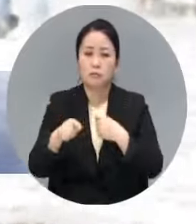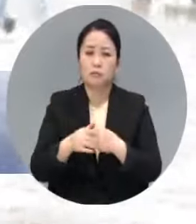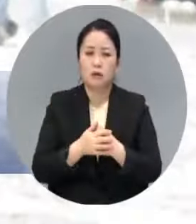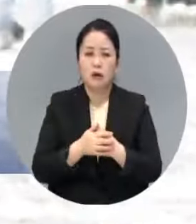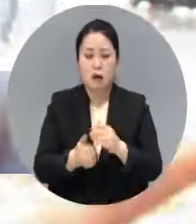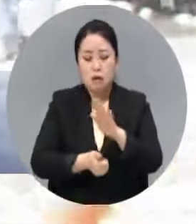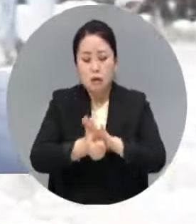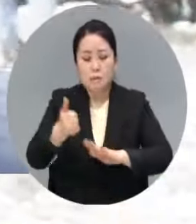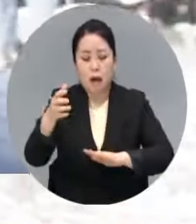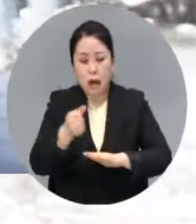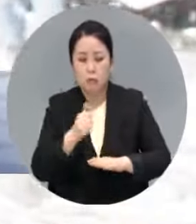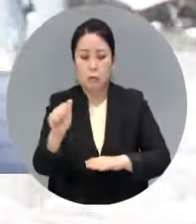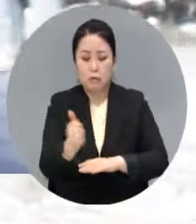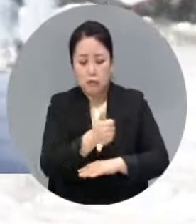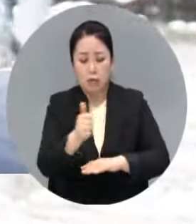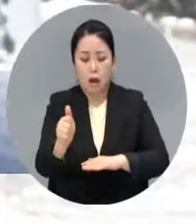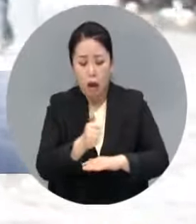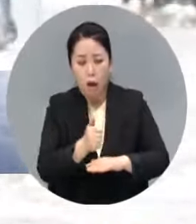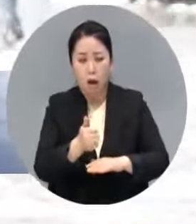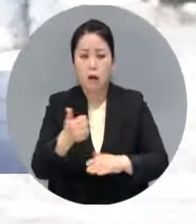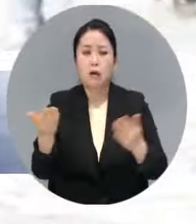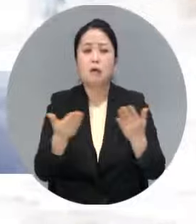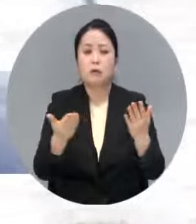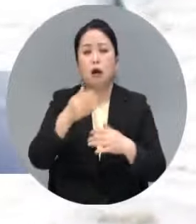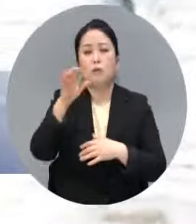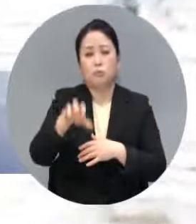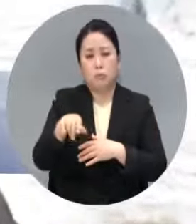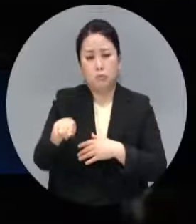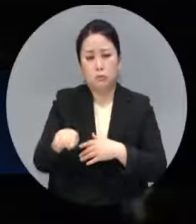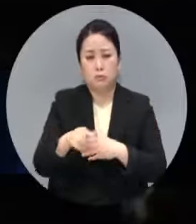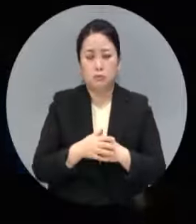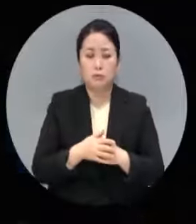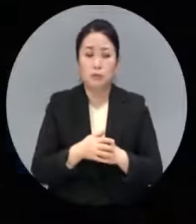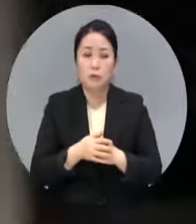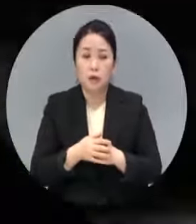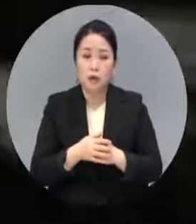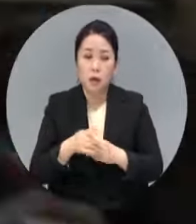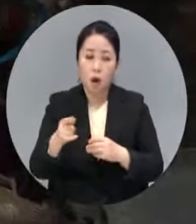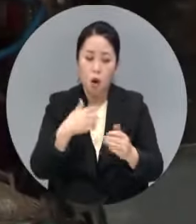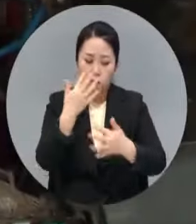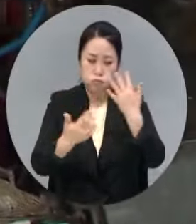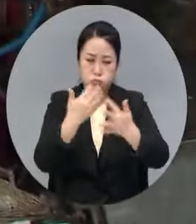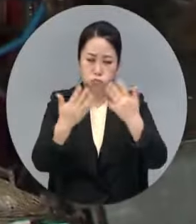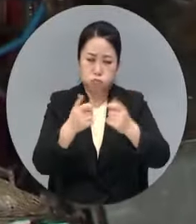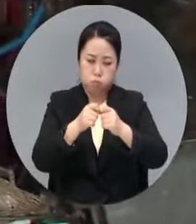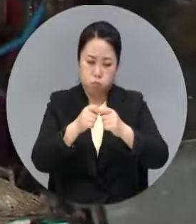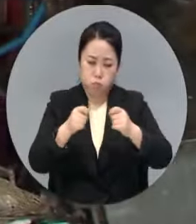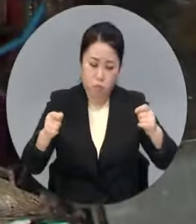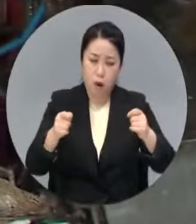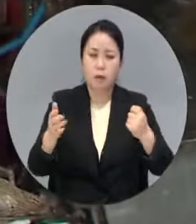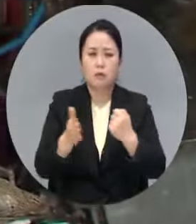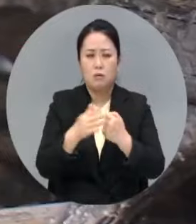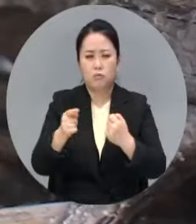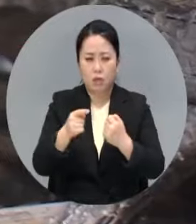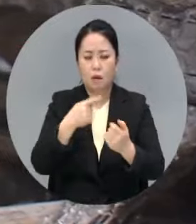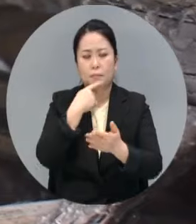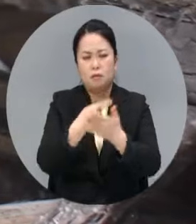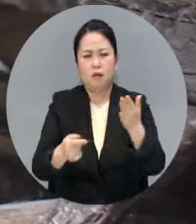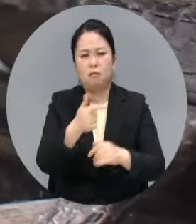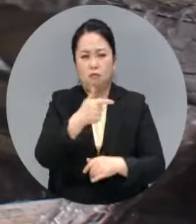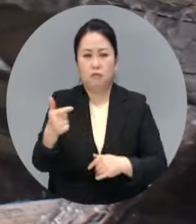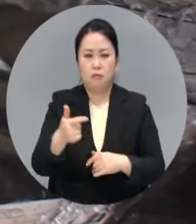희망을 안고 들락날락했던 그런 가게에 지금 있고 있거든요. 불이 오랫동안 이어지며 피해도 컸던 것으로